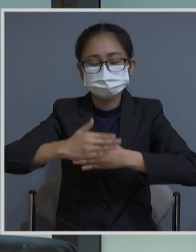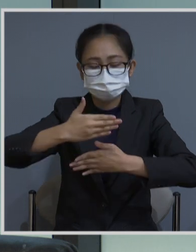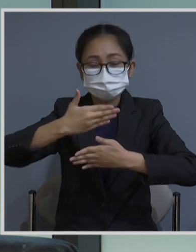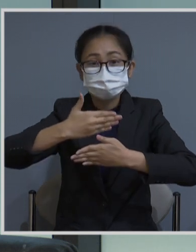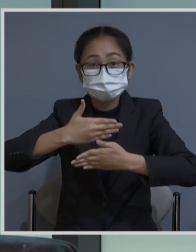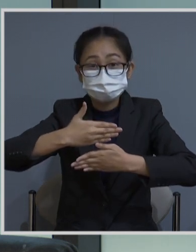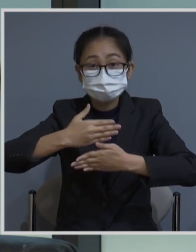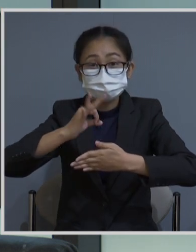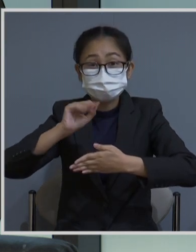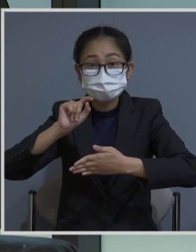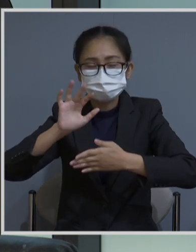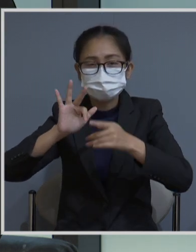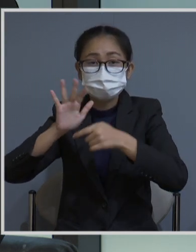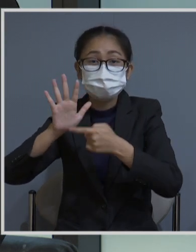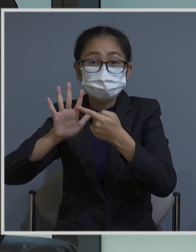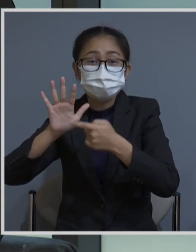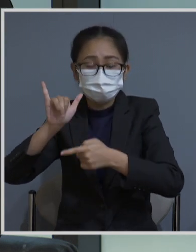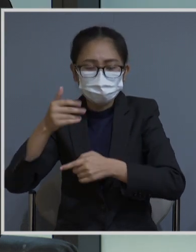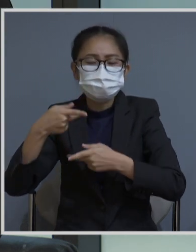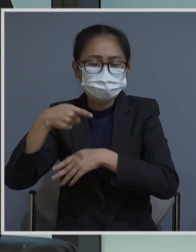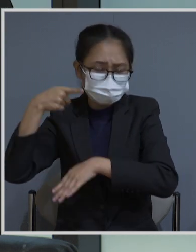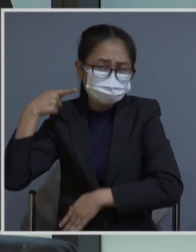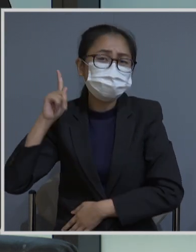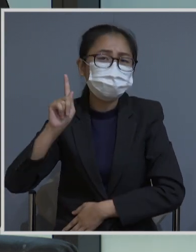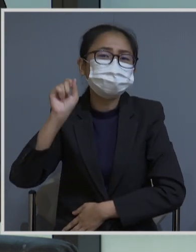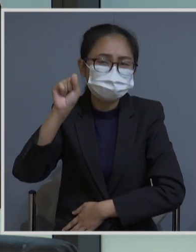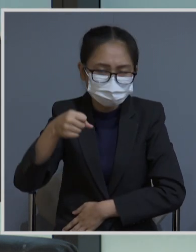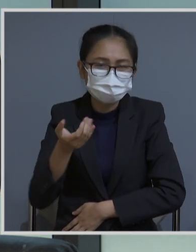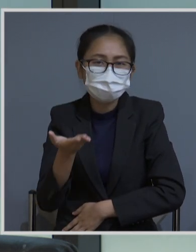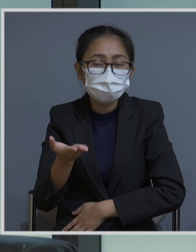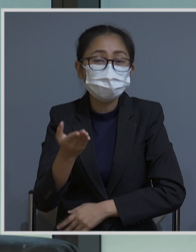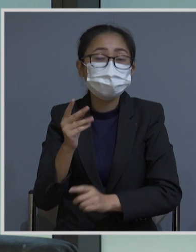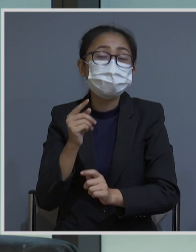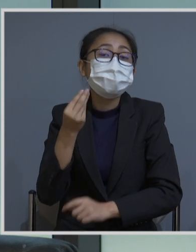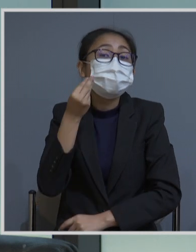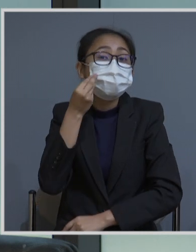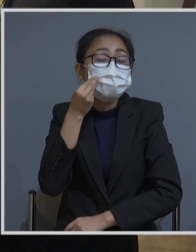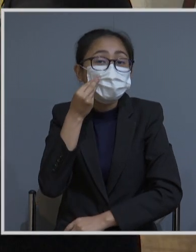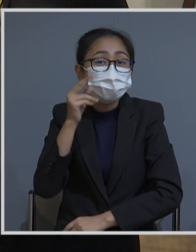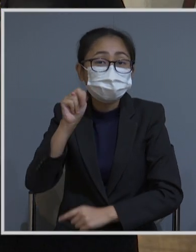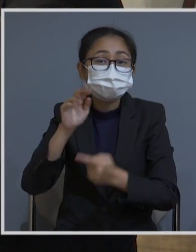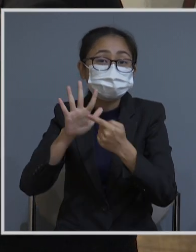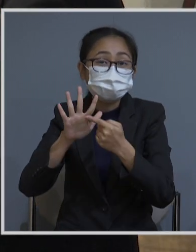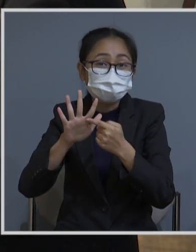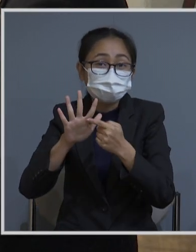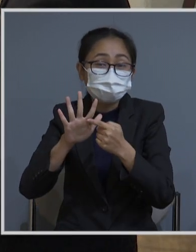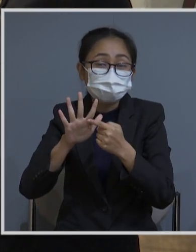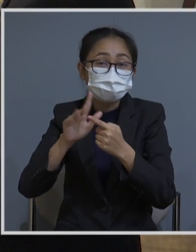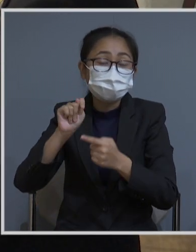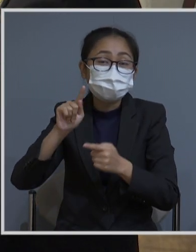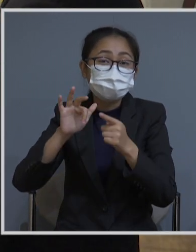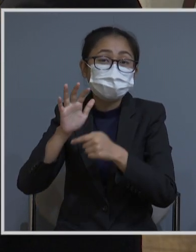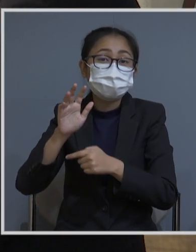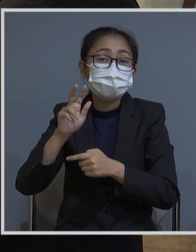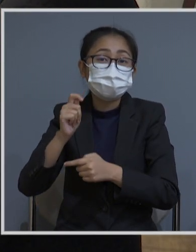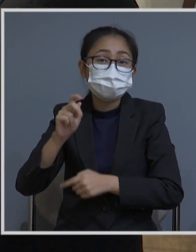ฝายมีประโยชน์อย่างยิ่งตามที่ท่านร้องขอน๊าทอนเนี่ยอยู่ต้นน้ำของแม่